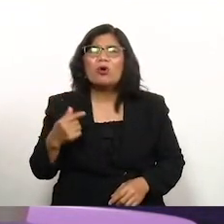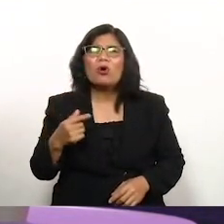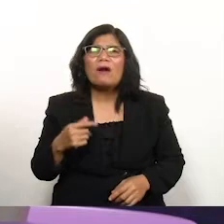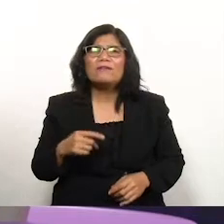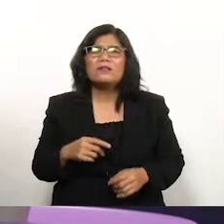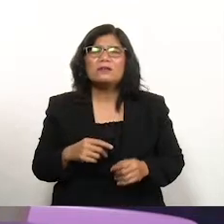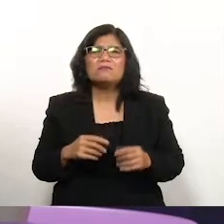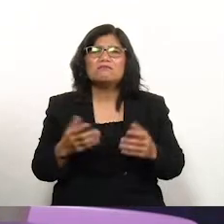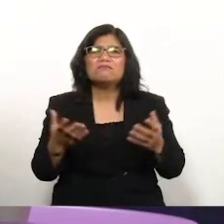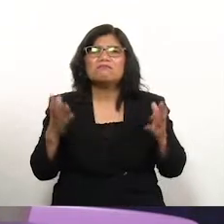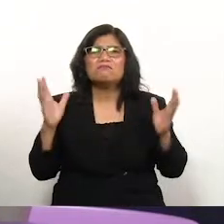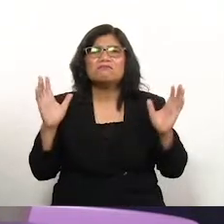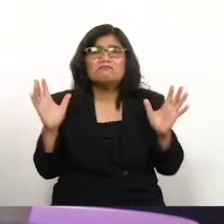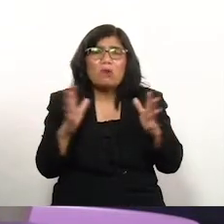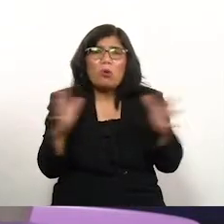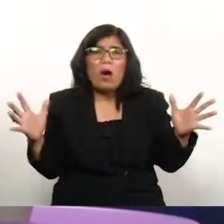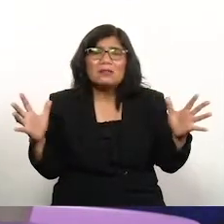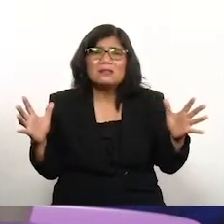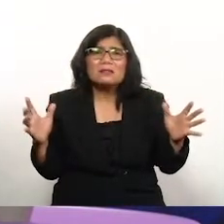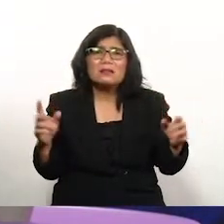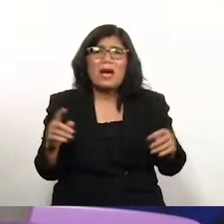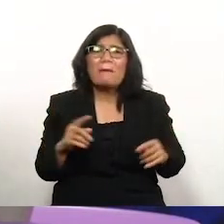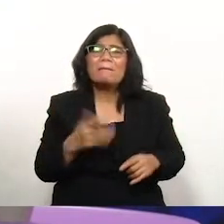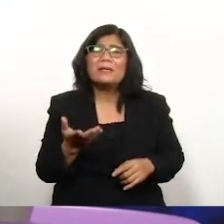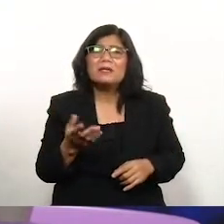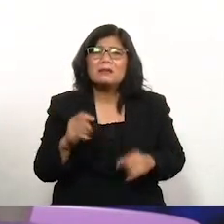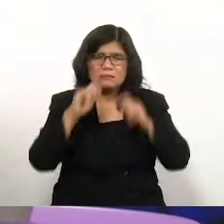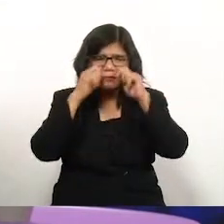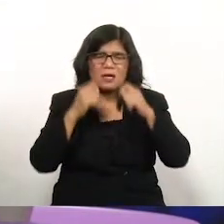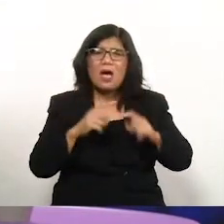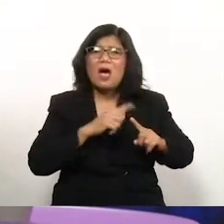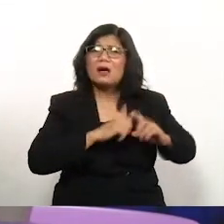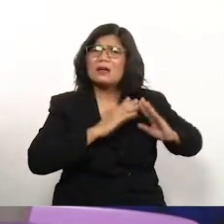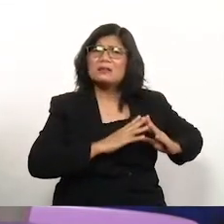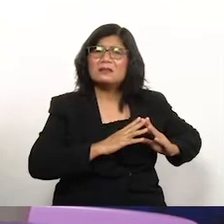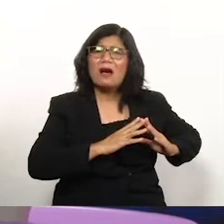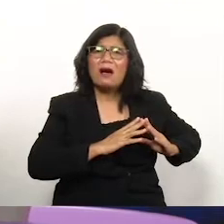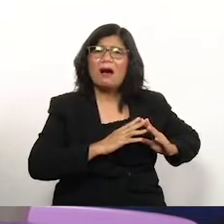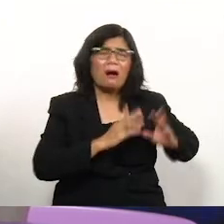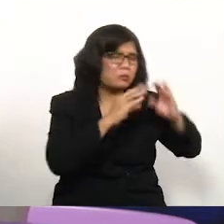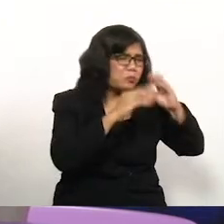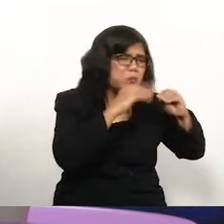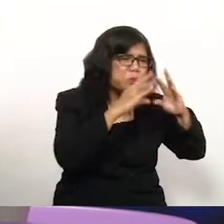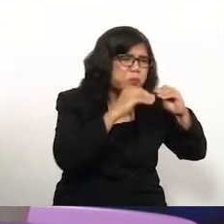bukan berjuang Bukan Iman ikan gituan Tapi sedang sibuk depart Hai terus kekurangan terus kekurangan